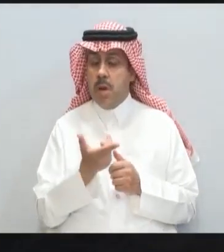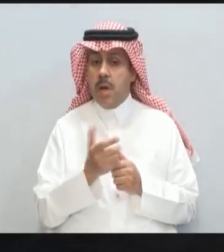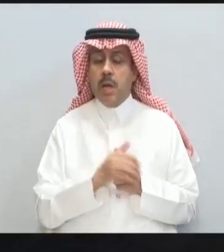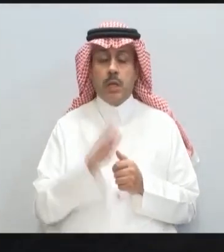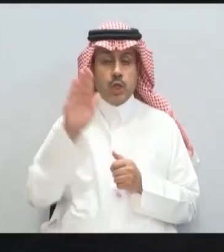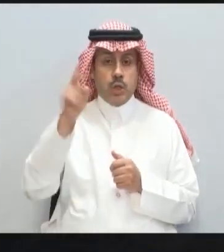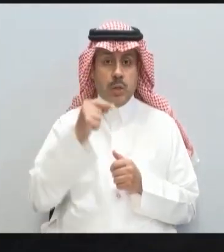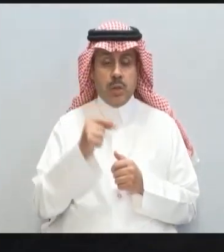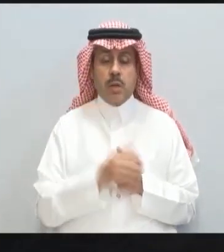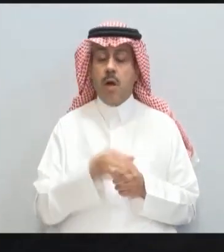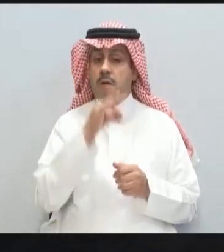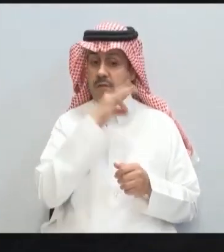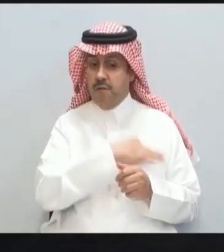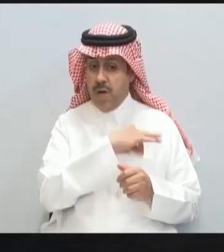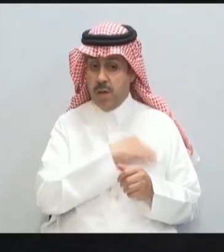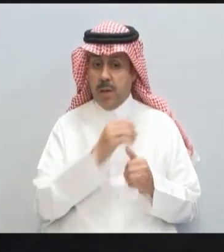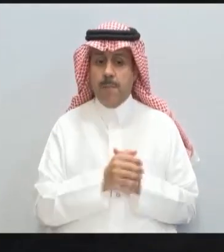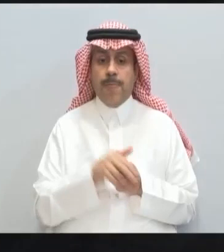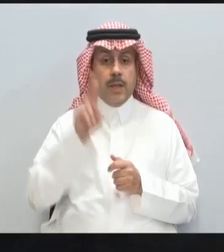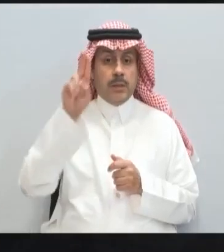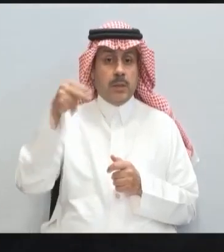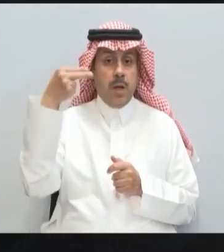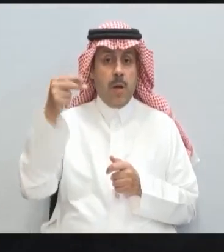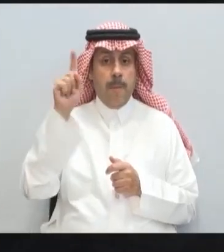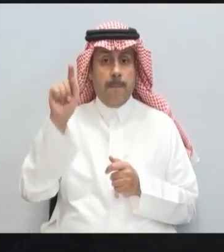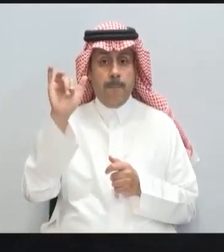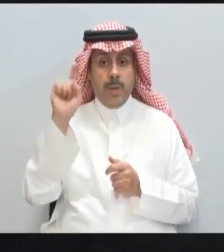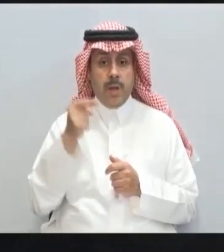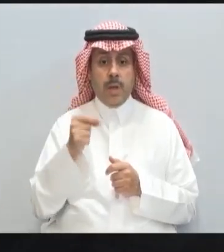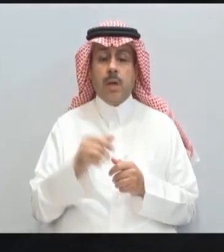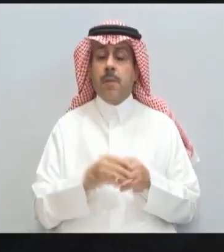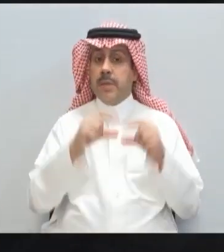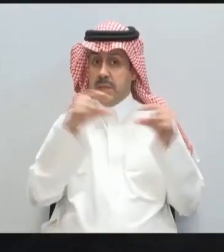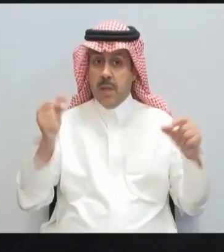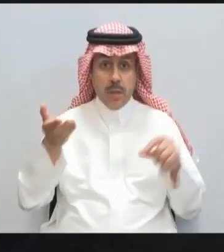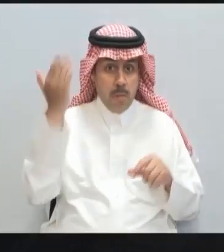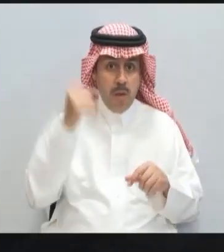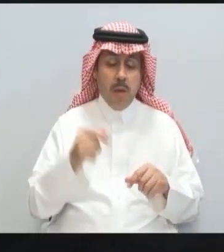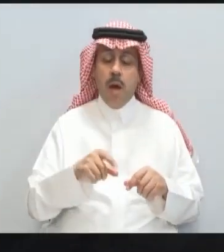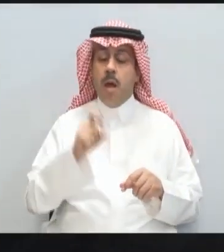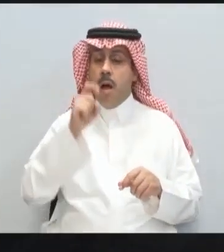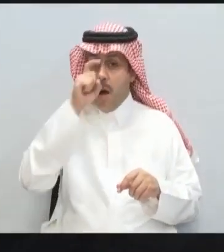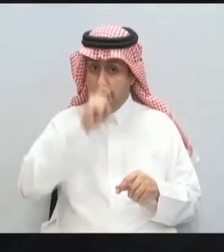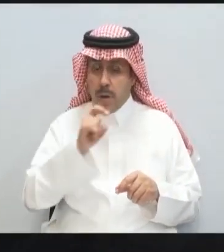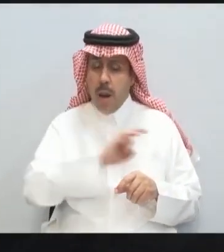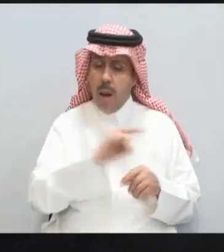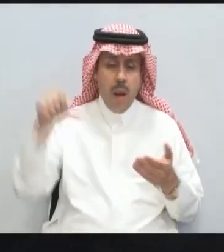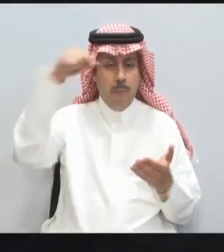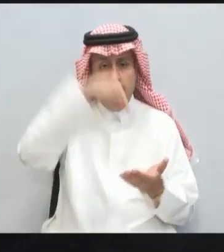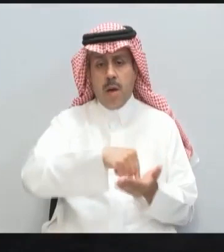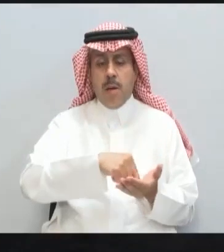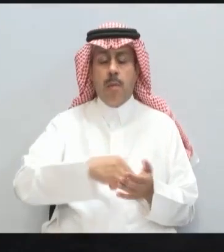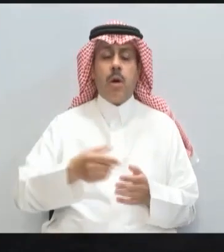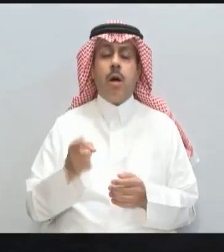السر او ما الغرض البلاغي في التعبير بصيغه الماضي عن امر لم يقع وانما سيقع